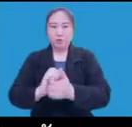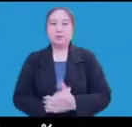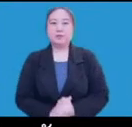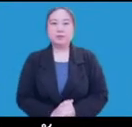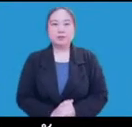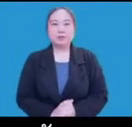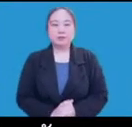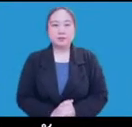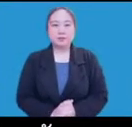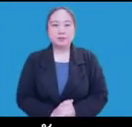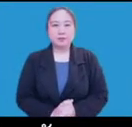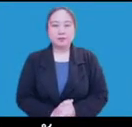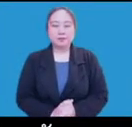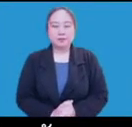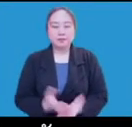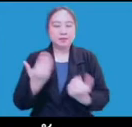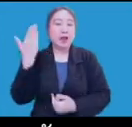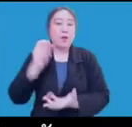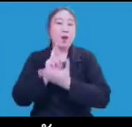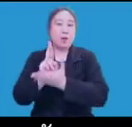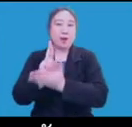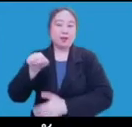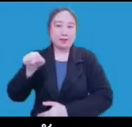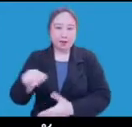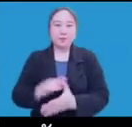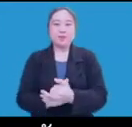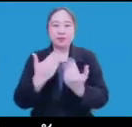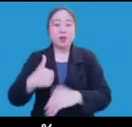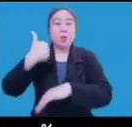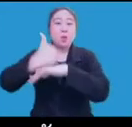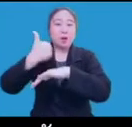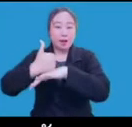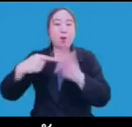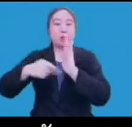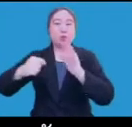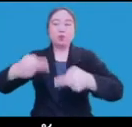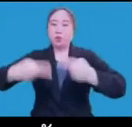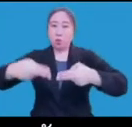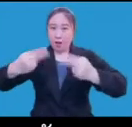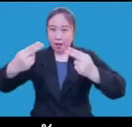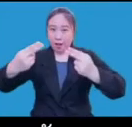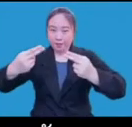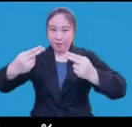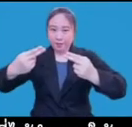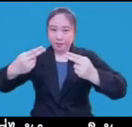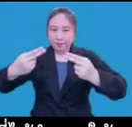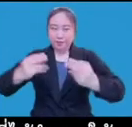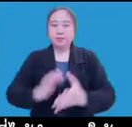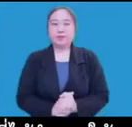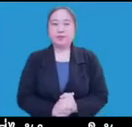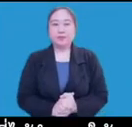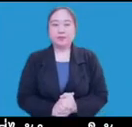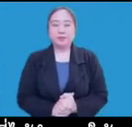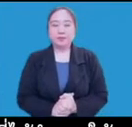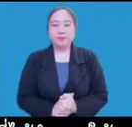จแก้จนเป็นสักขีพยานครับขอเรียนเชิญดร.ชรัตน์บุญนัสสะผู้ว่าราชการจังหวัดสมุทรสงครามเล่าให้พวกเราฟังหน่อยครับว่